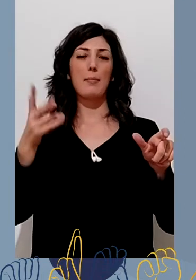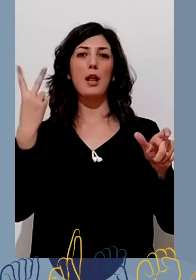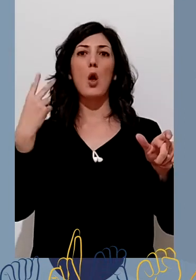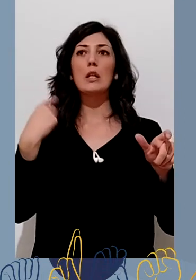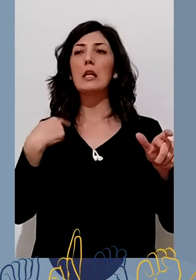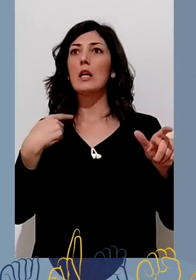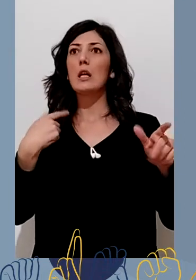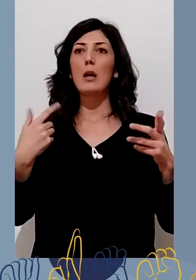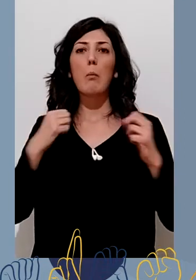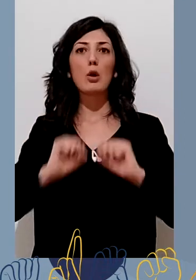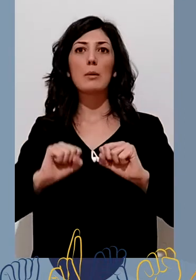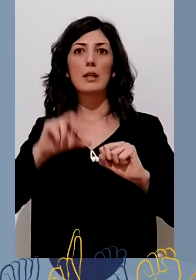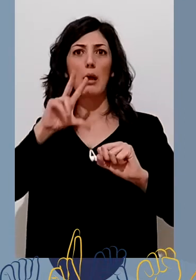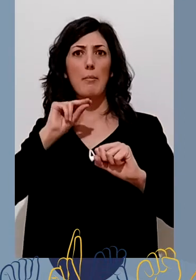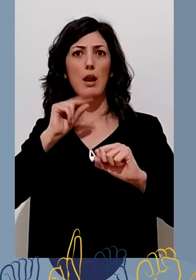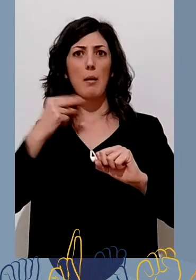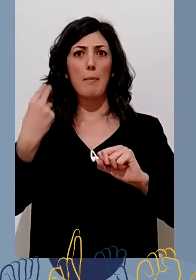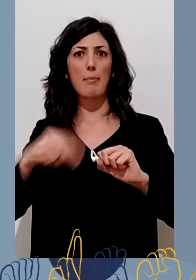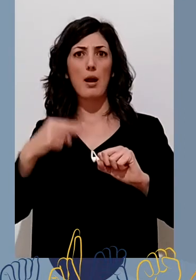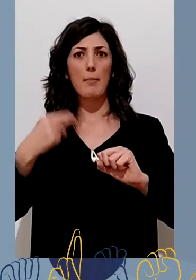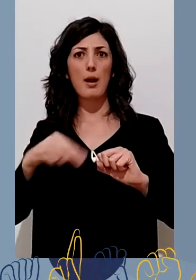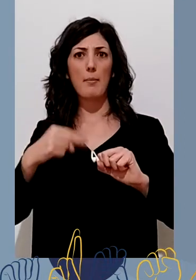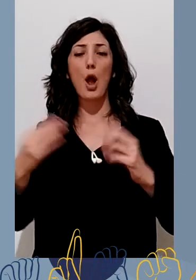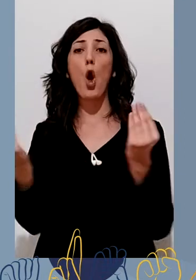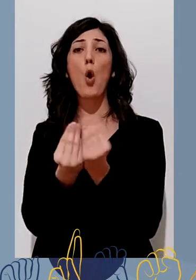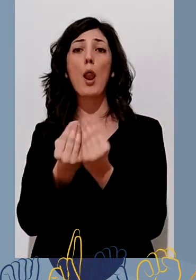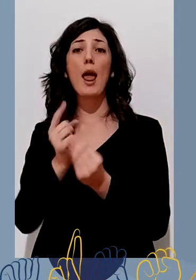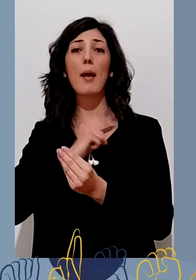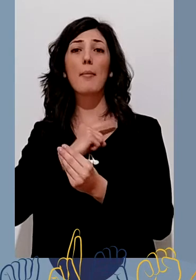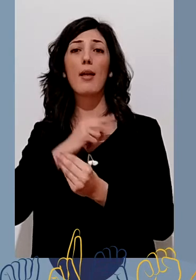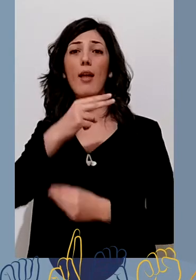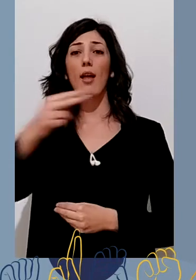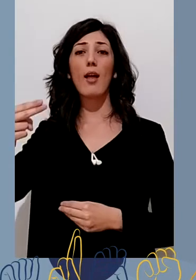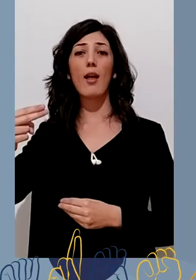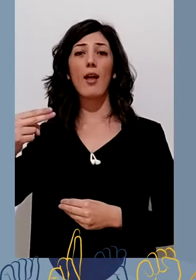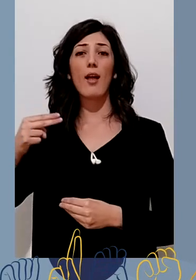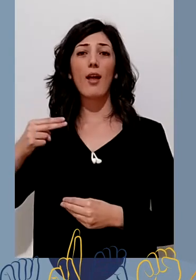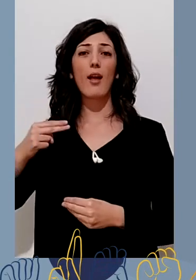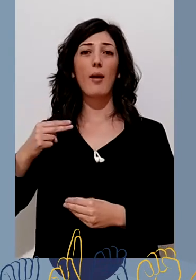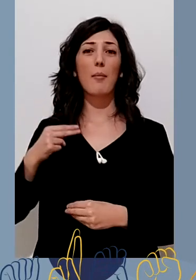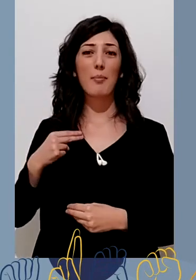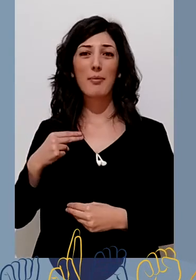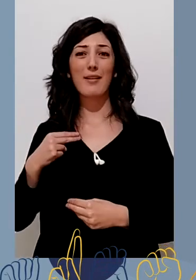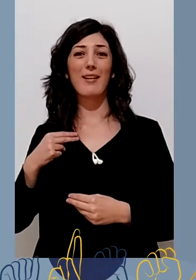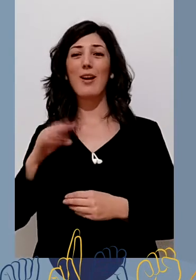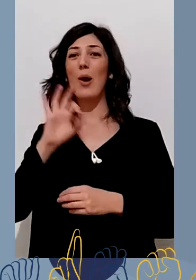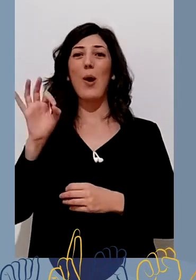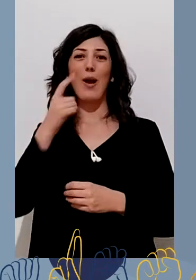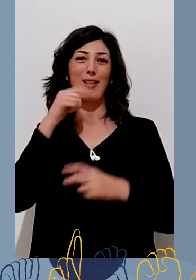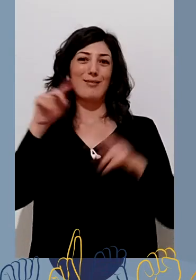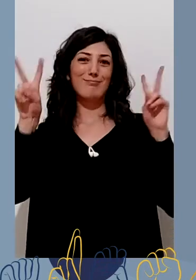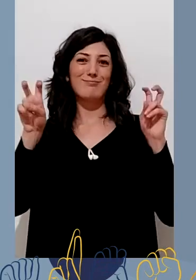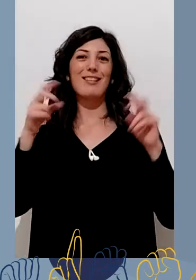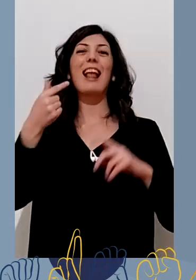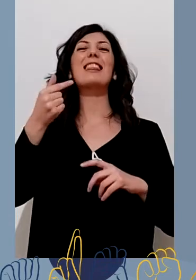Quindi i miei colleghi mi hanno definito, tra virgolette, con una piccola, diciamo, parentesi, come Tarzan. Quindi per me